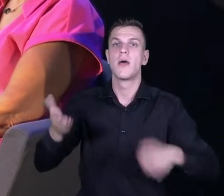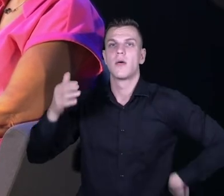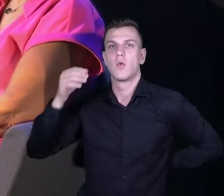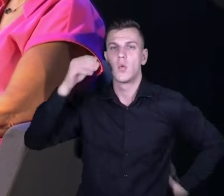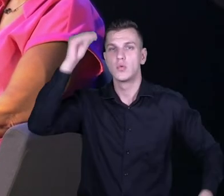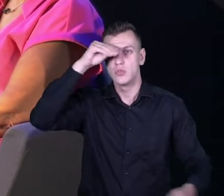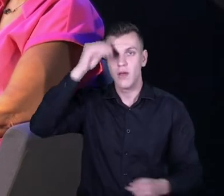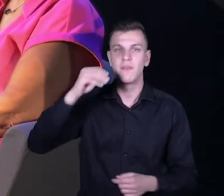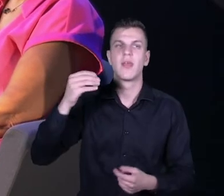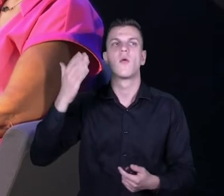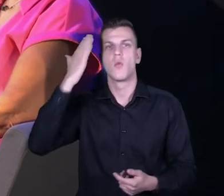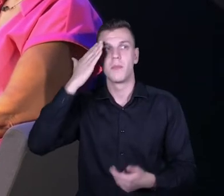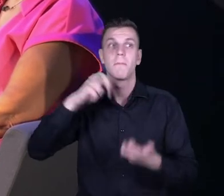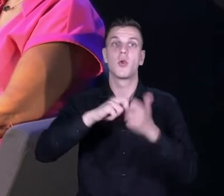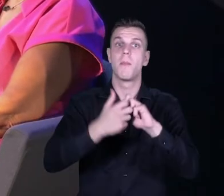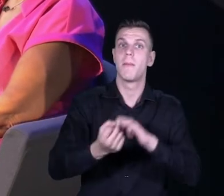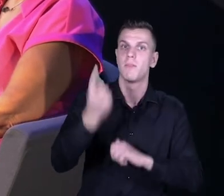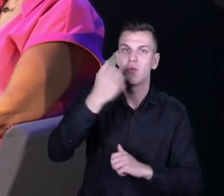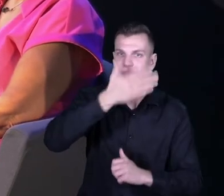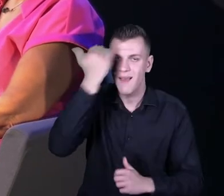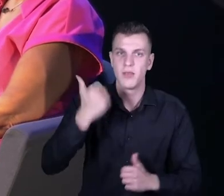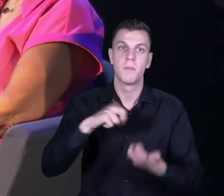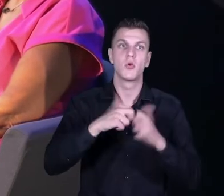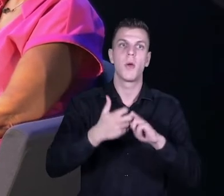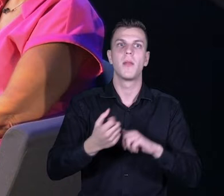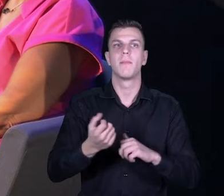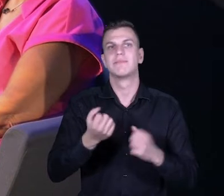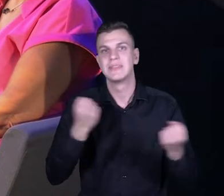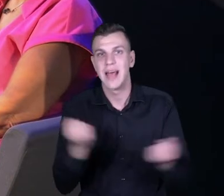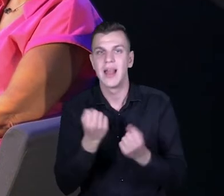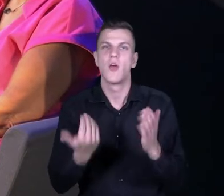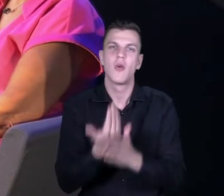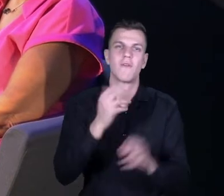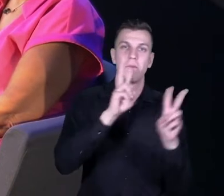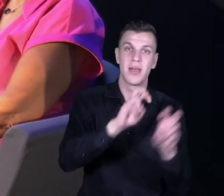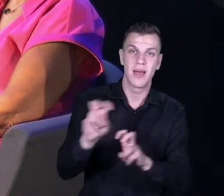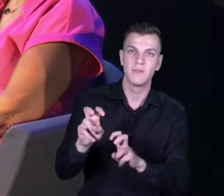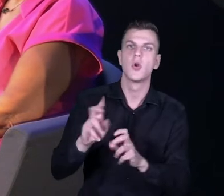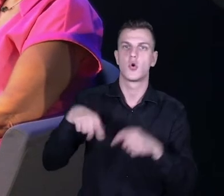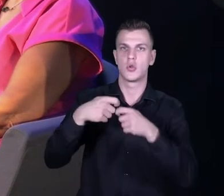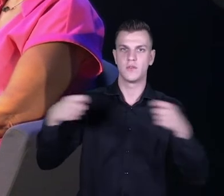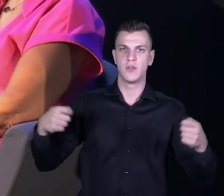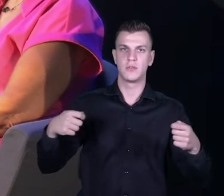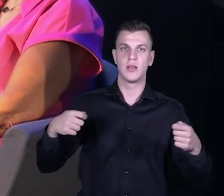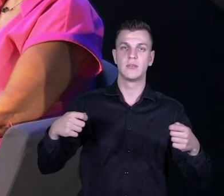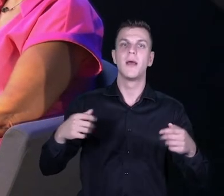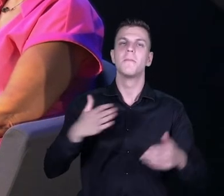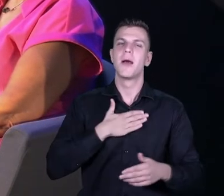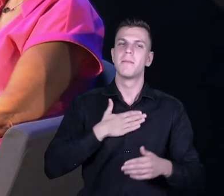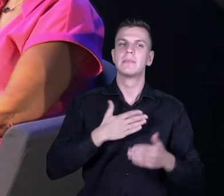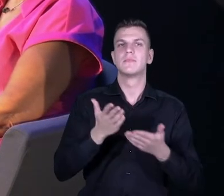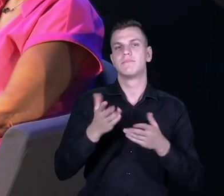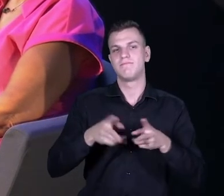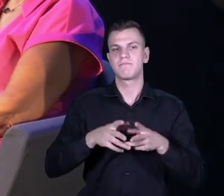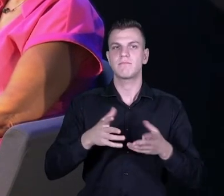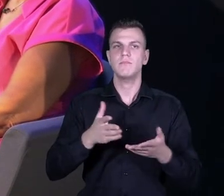badawcze, problemy naukowe. Jedną z takich ulubionych technik pracy dzieci jest kompleks zainteresowań, gdzie to dzieci